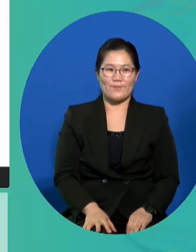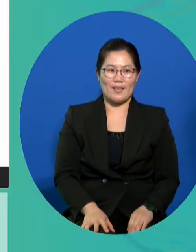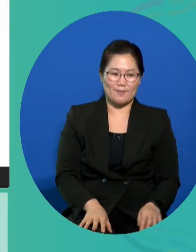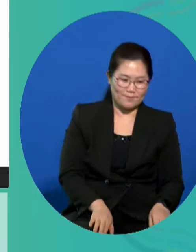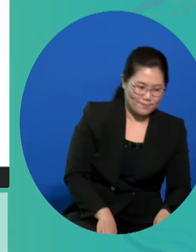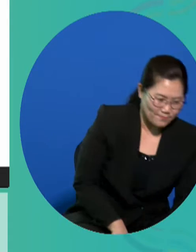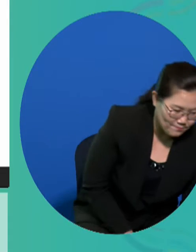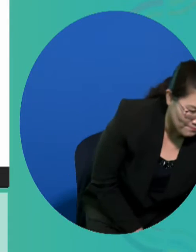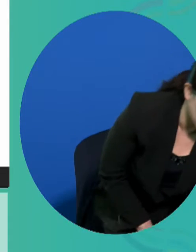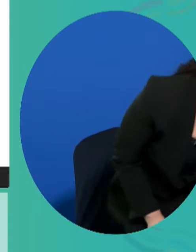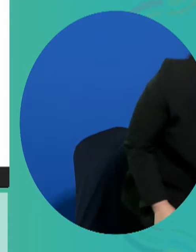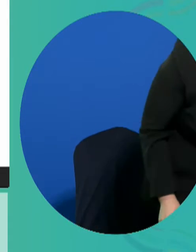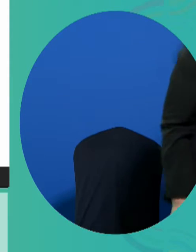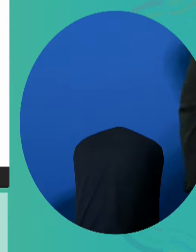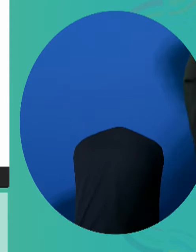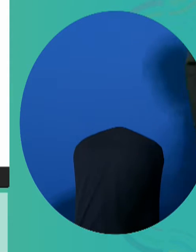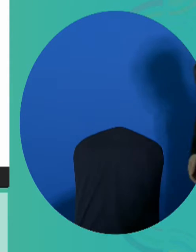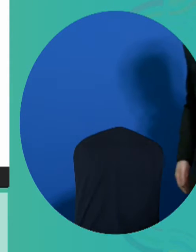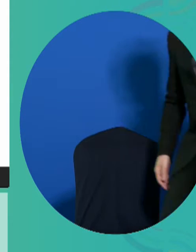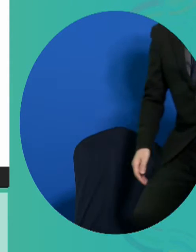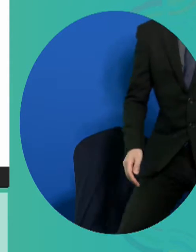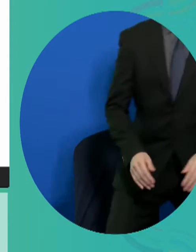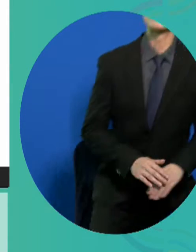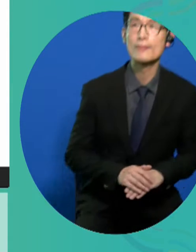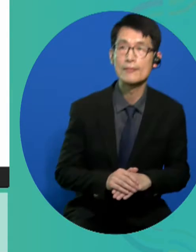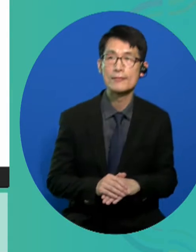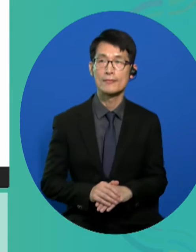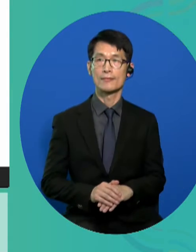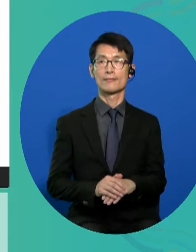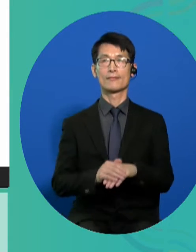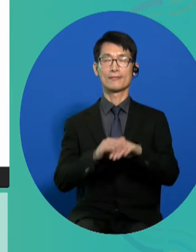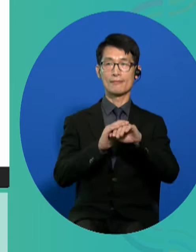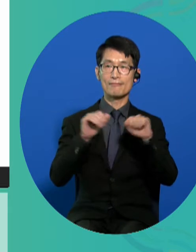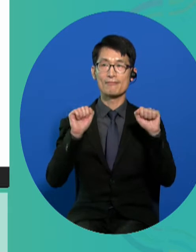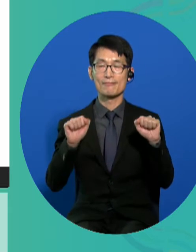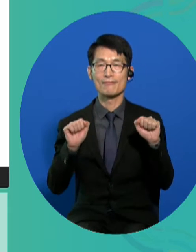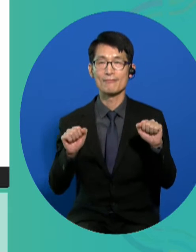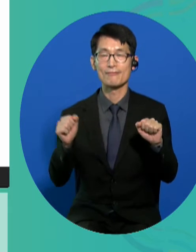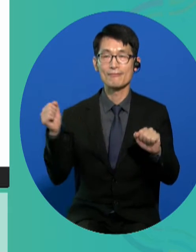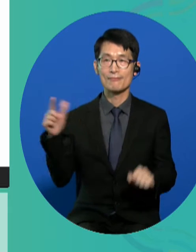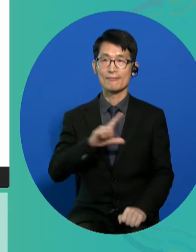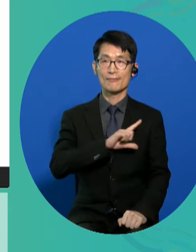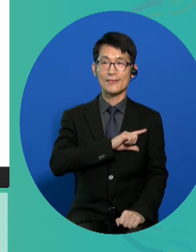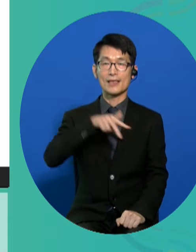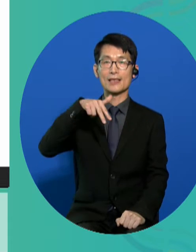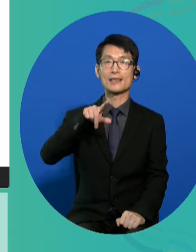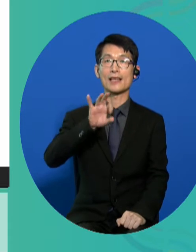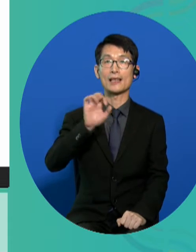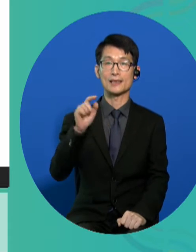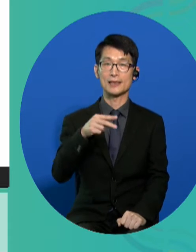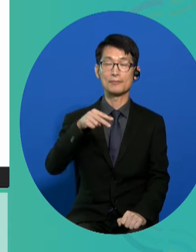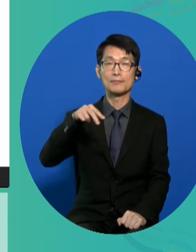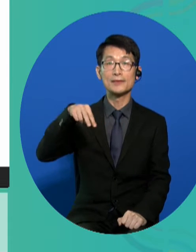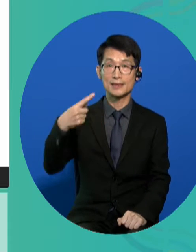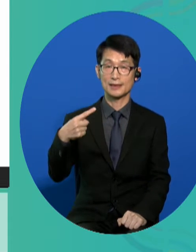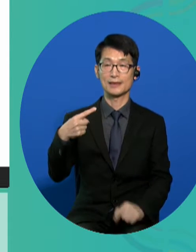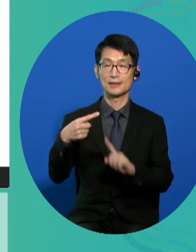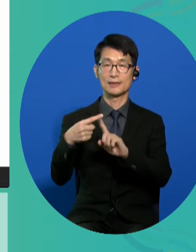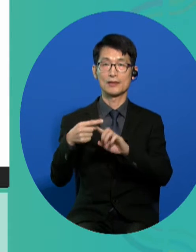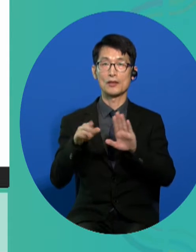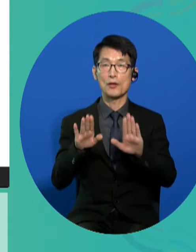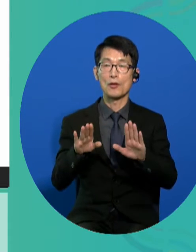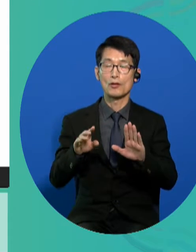Hello, I'm James Thurston, and I'm really pleased to be able to join you today. 서스턴이고 우리 녹화를 통해 함께하게 된 것을 기쁘게